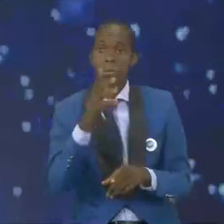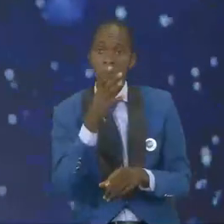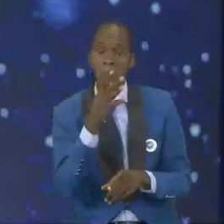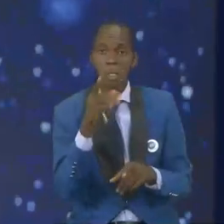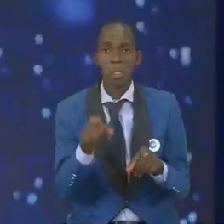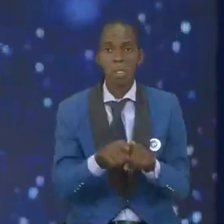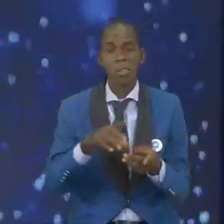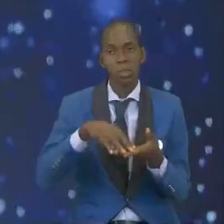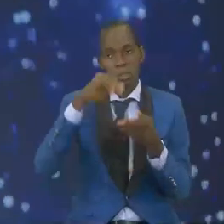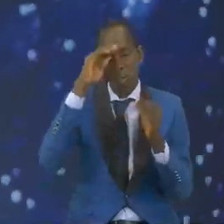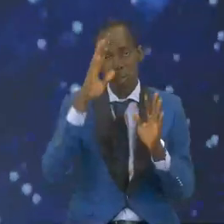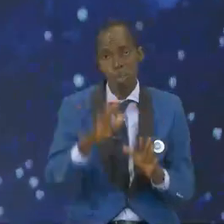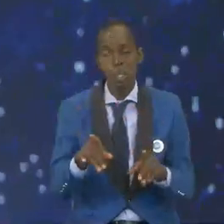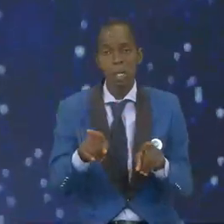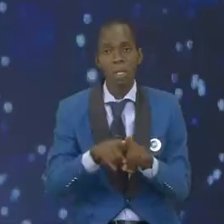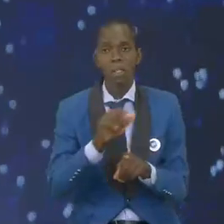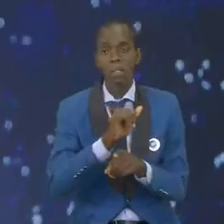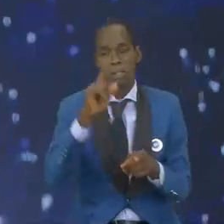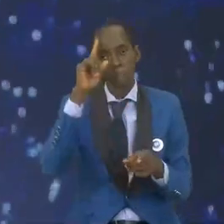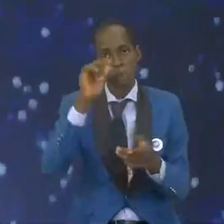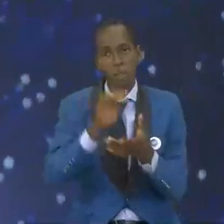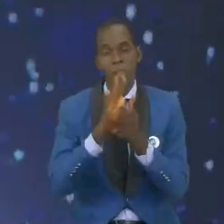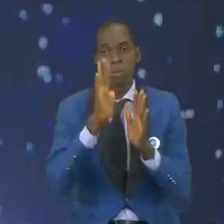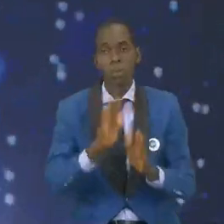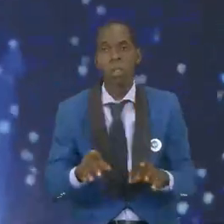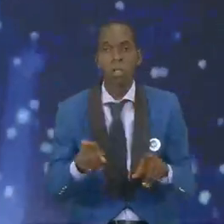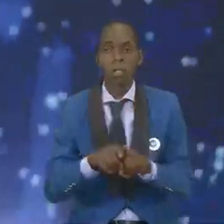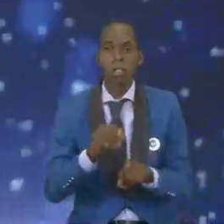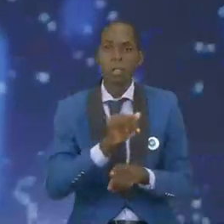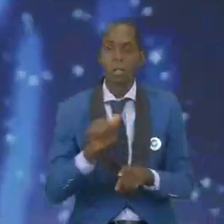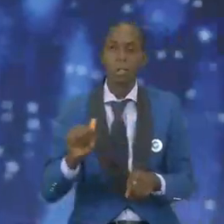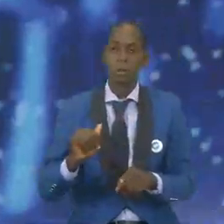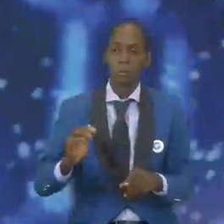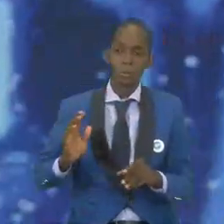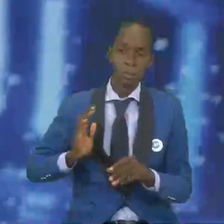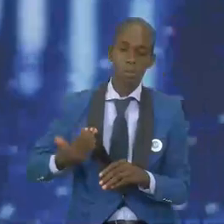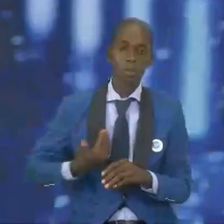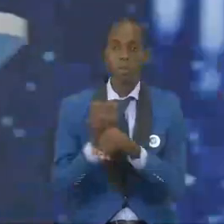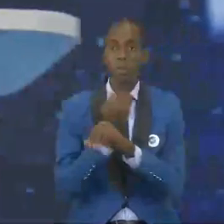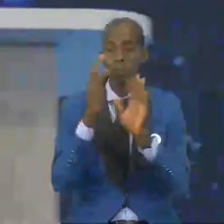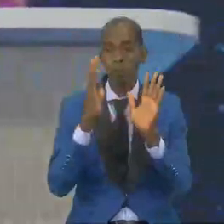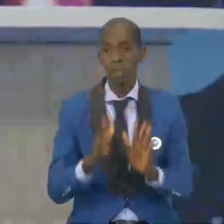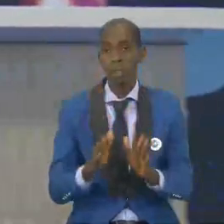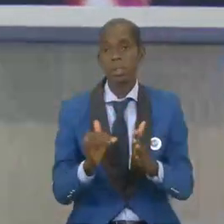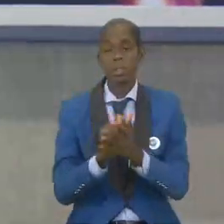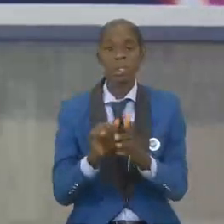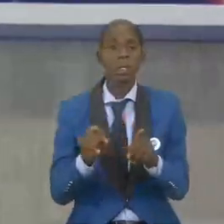J'ai un élève, demande à un gagnant d'âme.